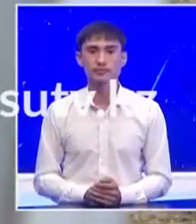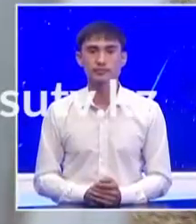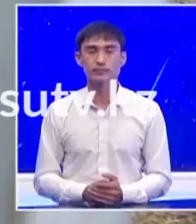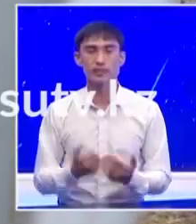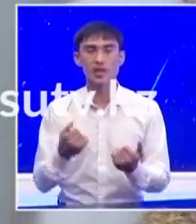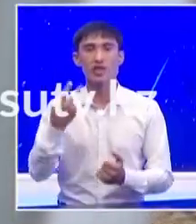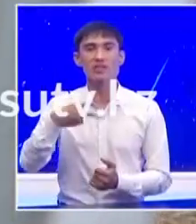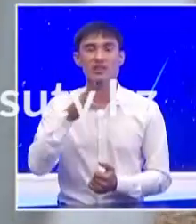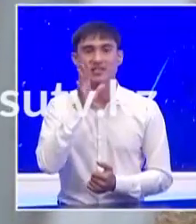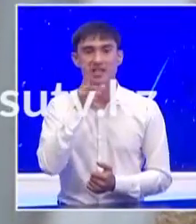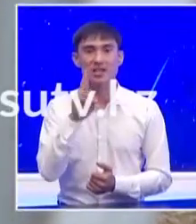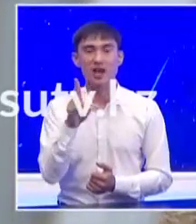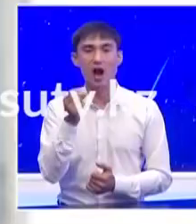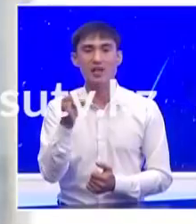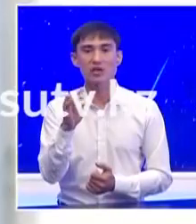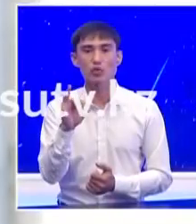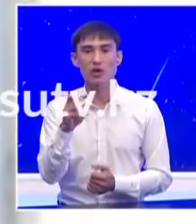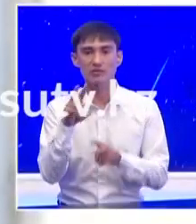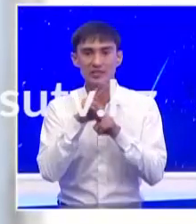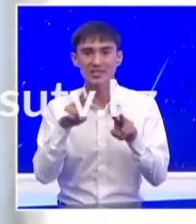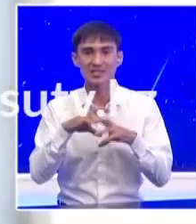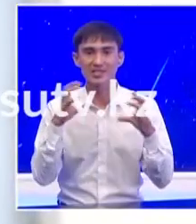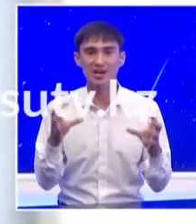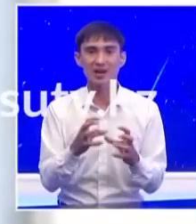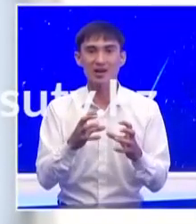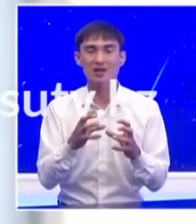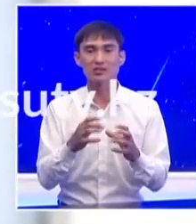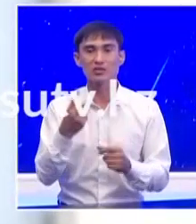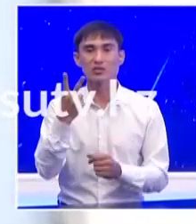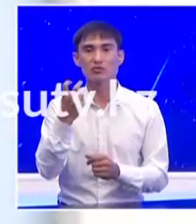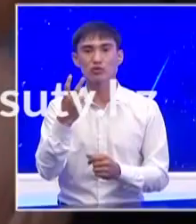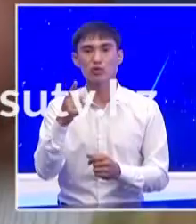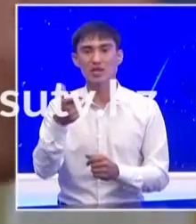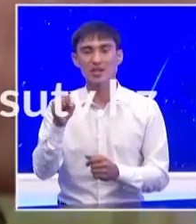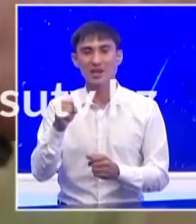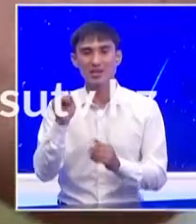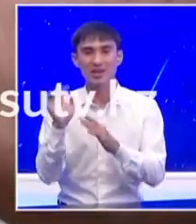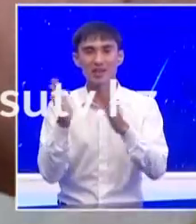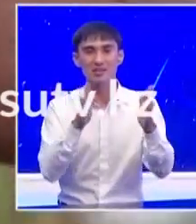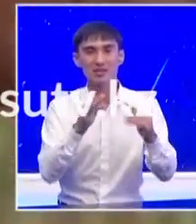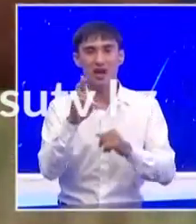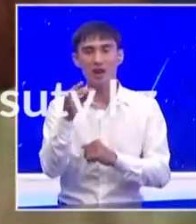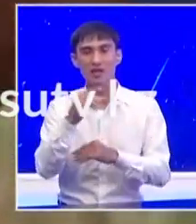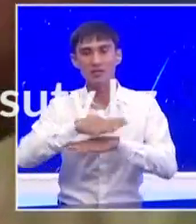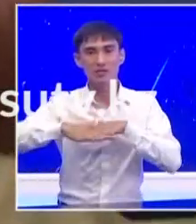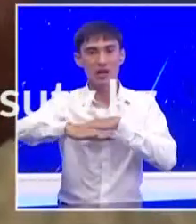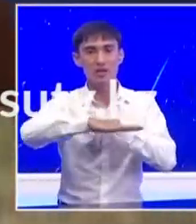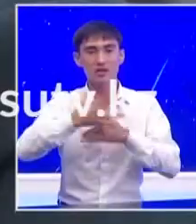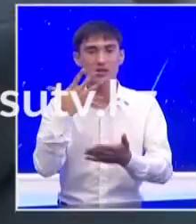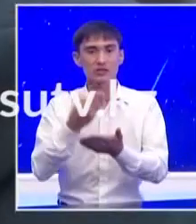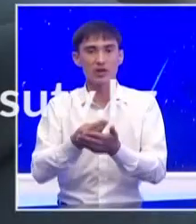Вот уже 20 лет, как Айдар Нуралинов следит за сохранностью 200 гектаров лесных угодий Каратальской долины. В день